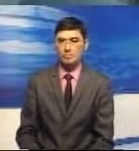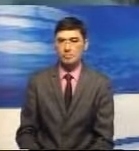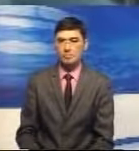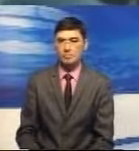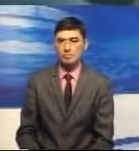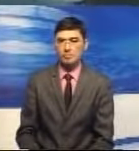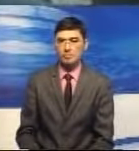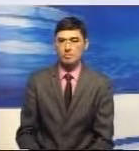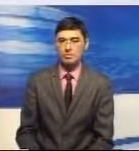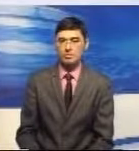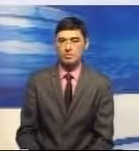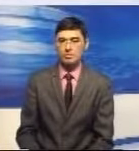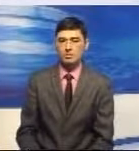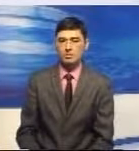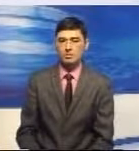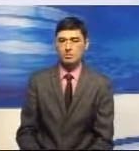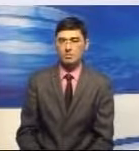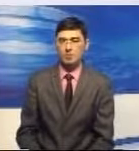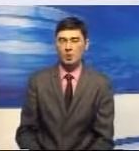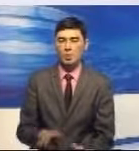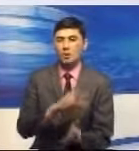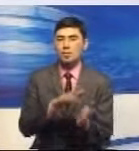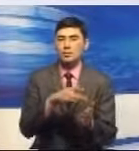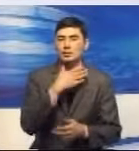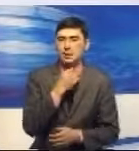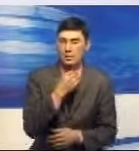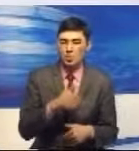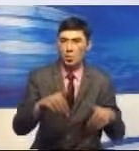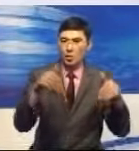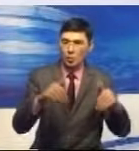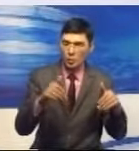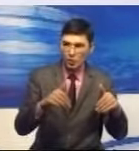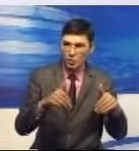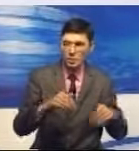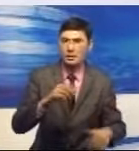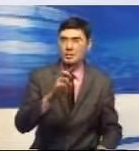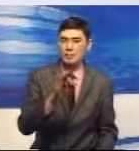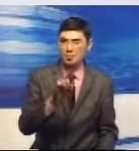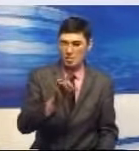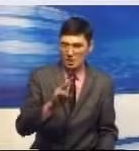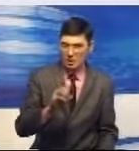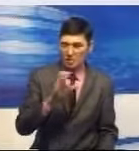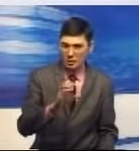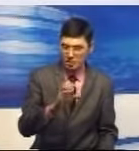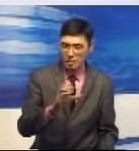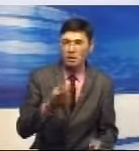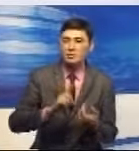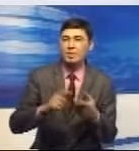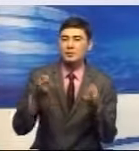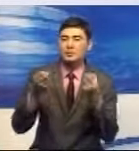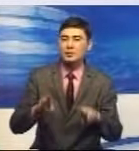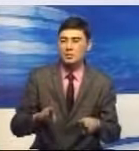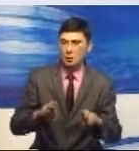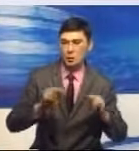Семей телеарнасы. Семей қаласының бизнес және сервис колледжінде техникалық және кәсіби білім беретін